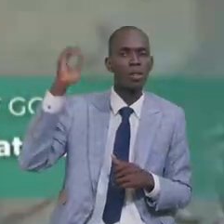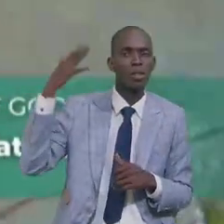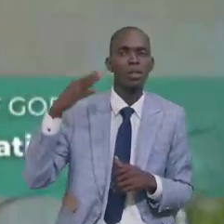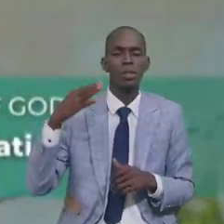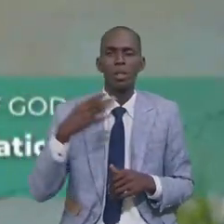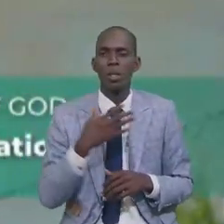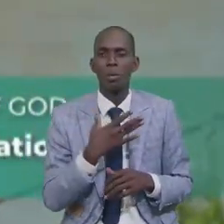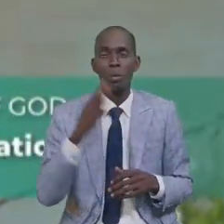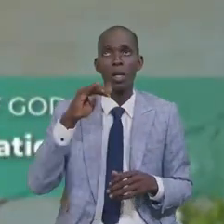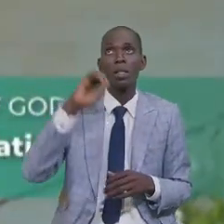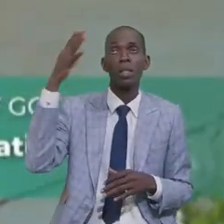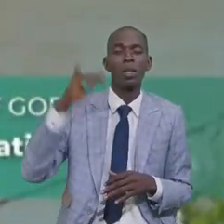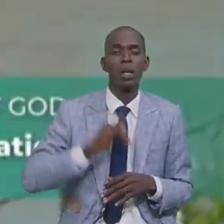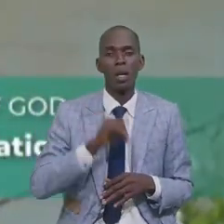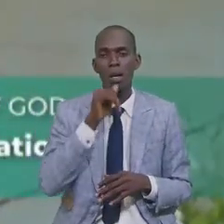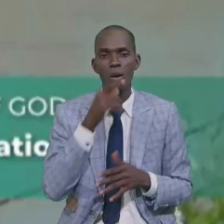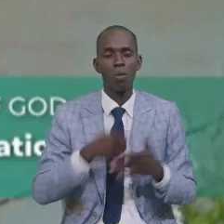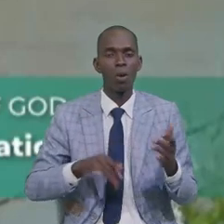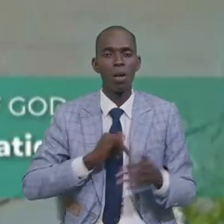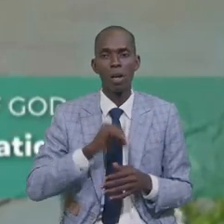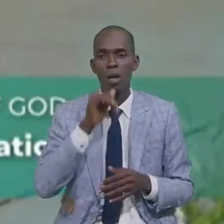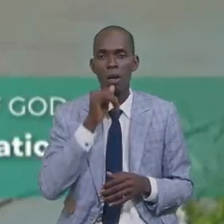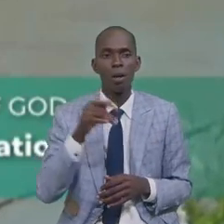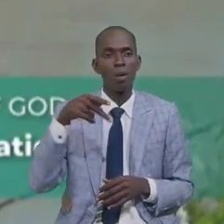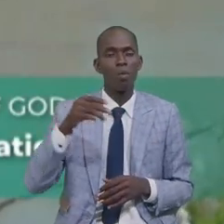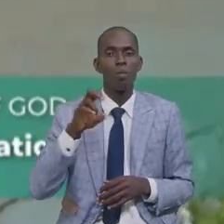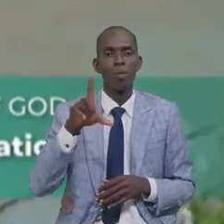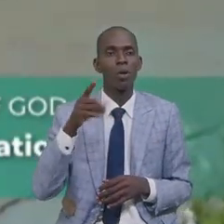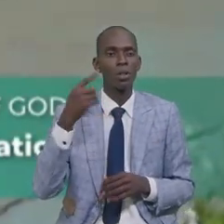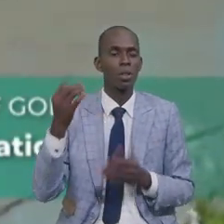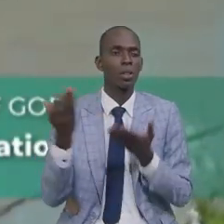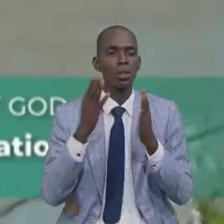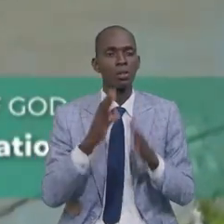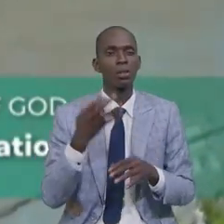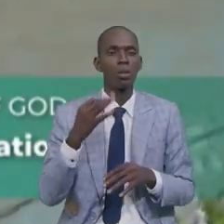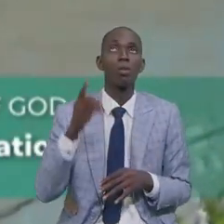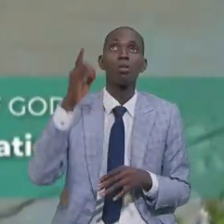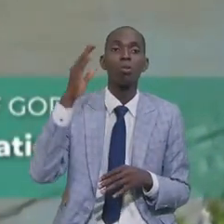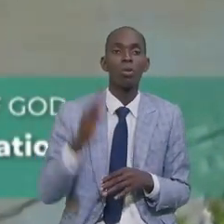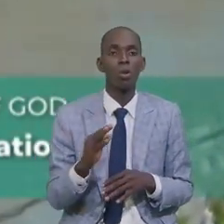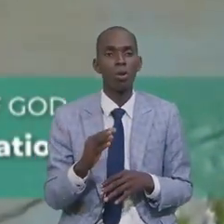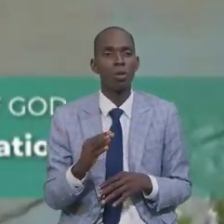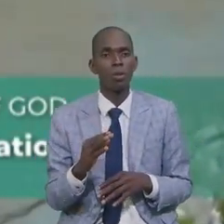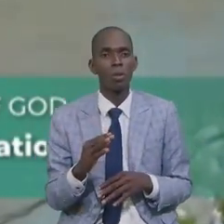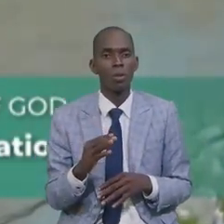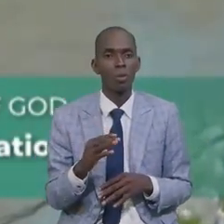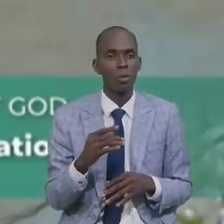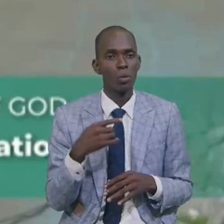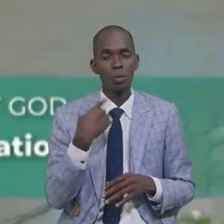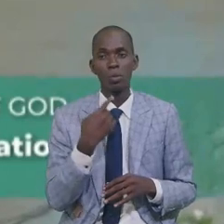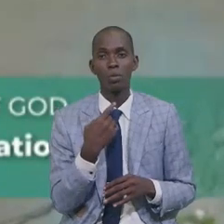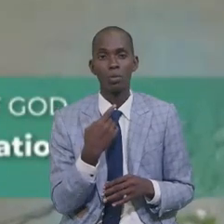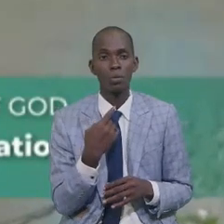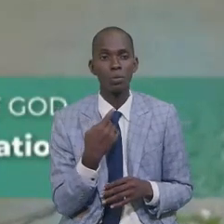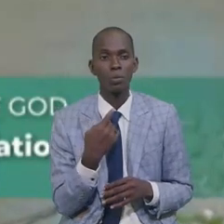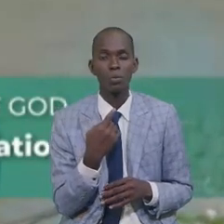grâce, parce que c'est par la grâce que je suis. Paul, serviteur de Dieu, il fait tout ce qu'il fait et il